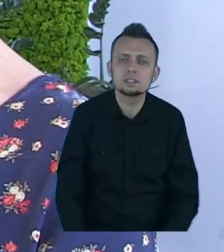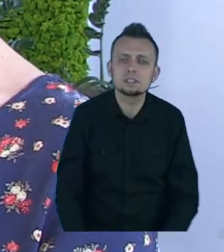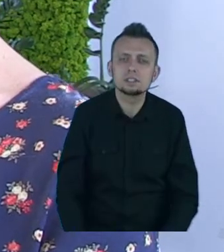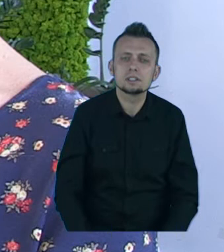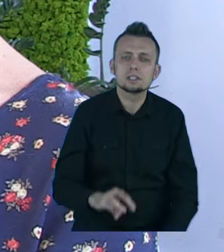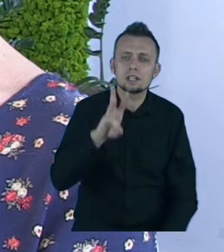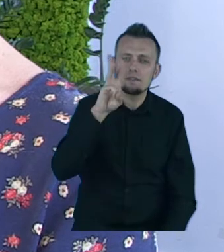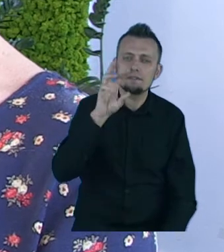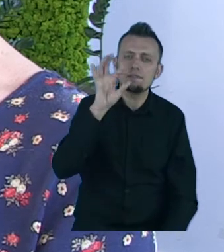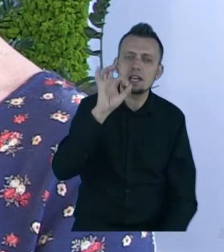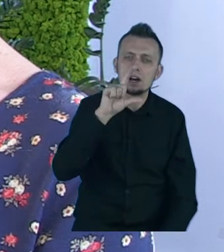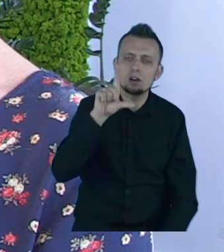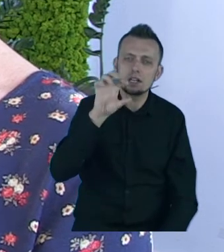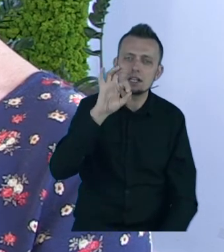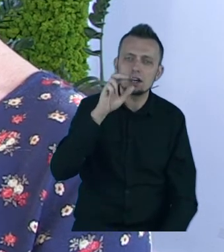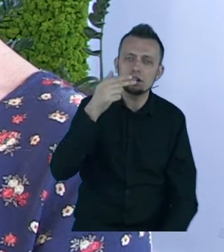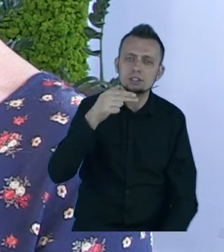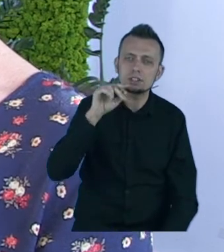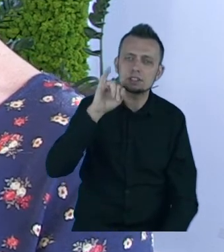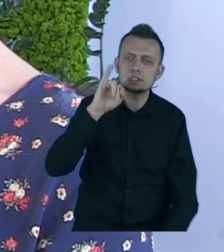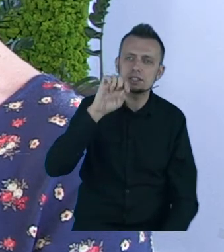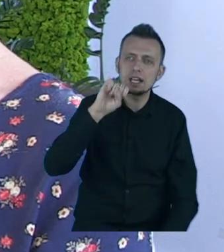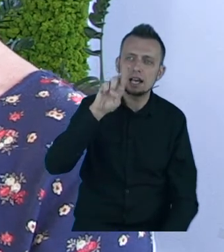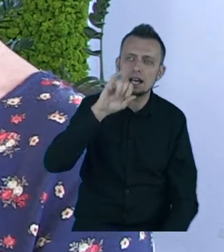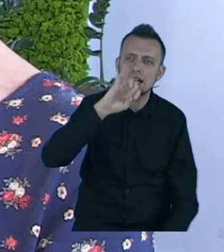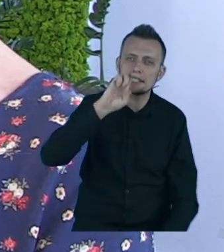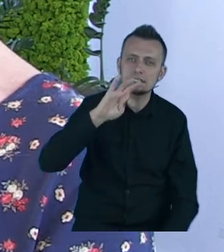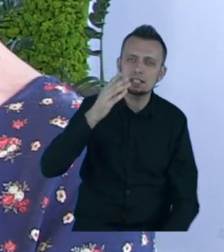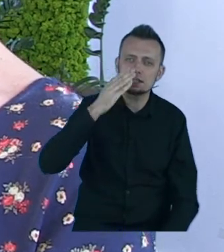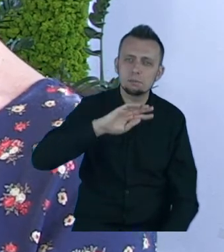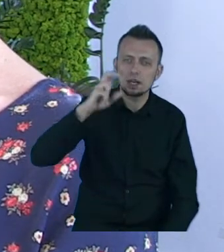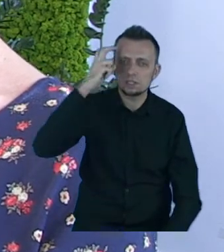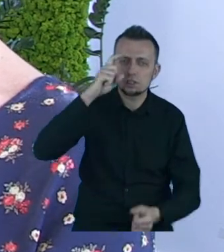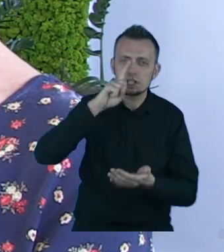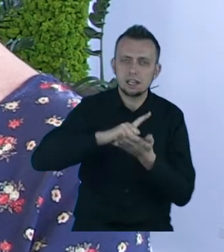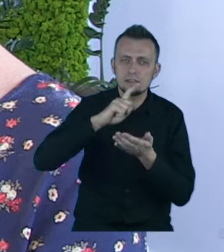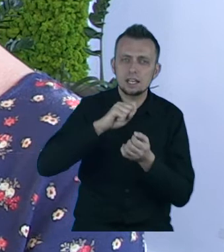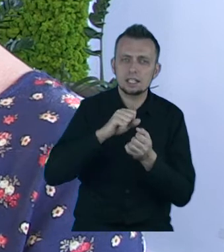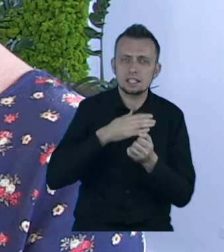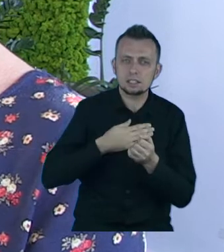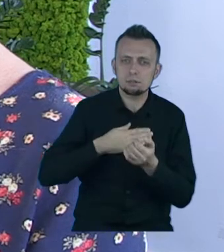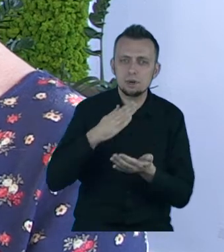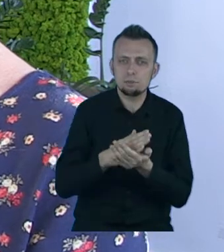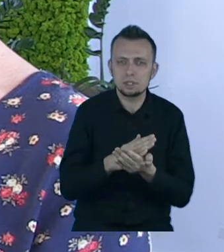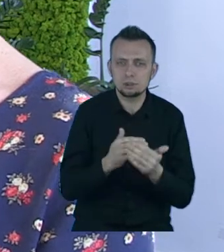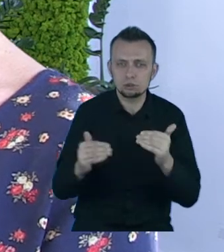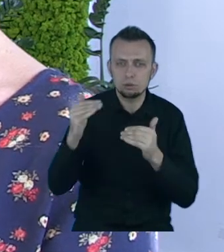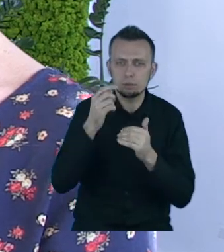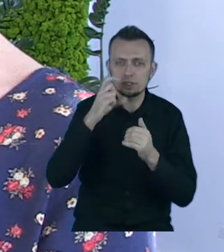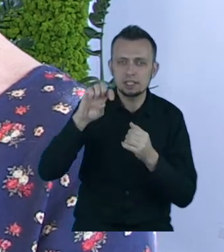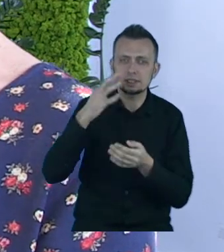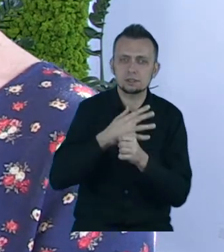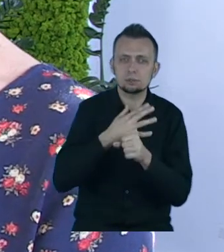Wolontariat jest na bardzo fajnym już etapie. Mamy już ponad 150